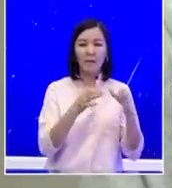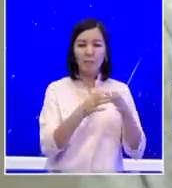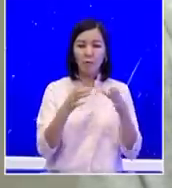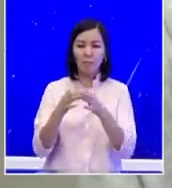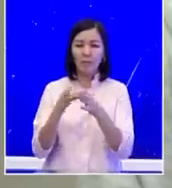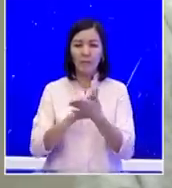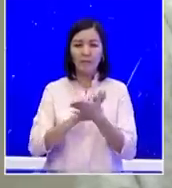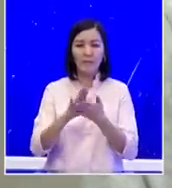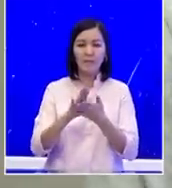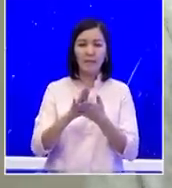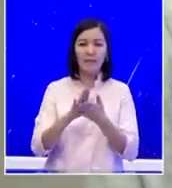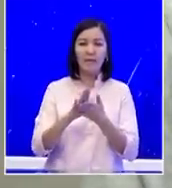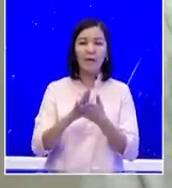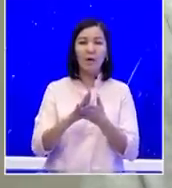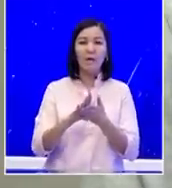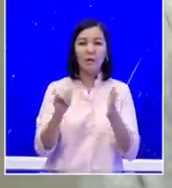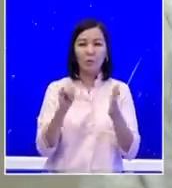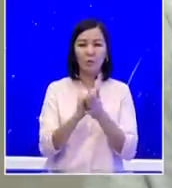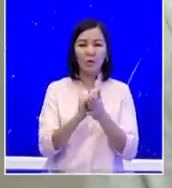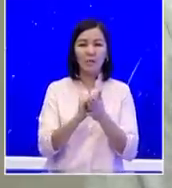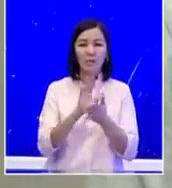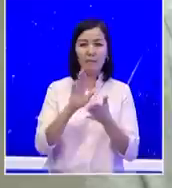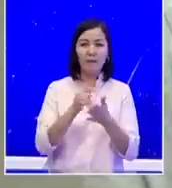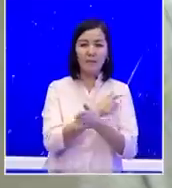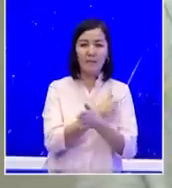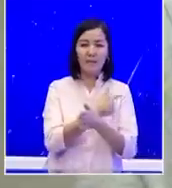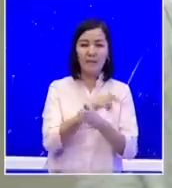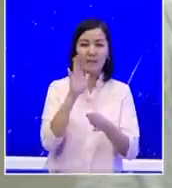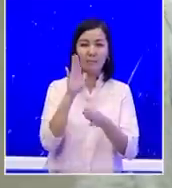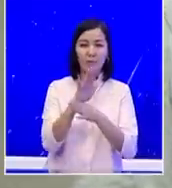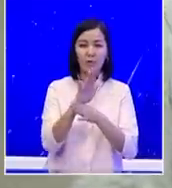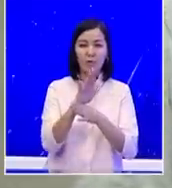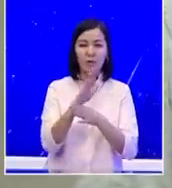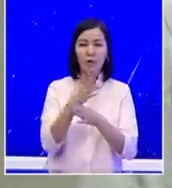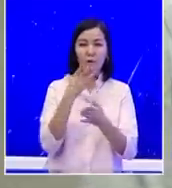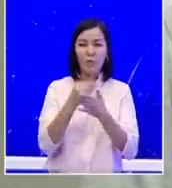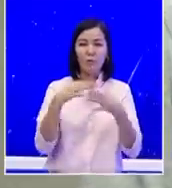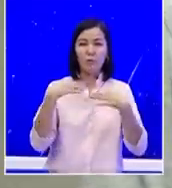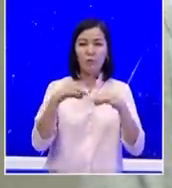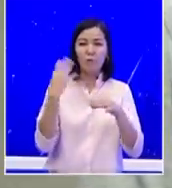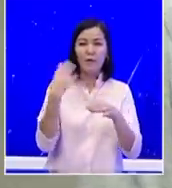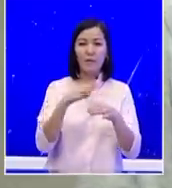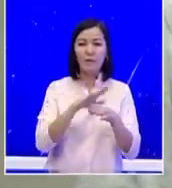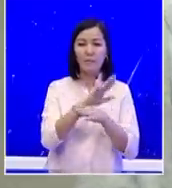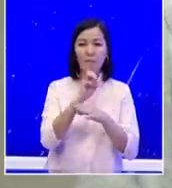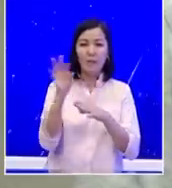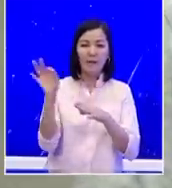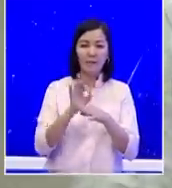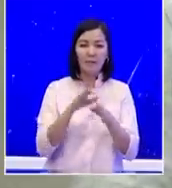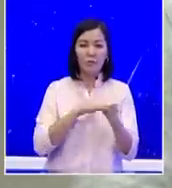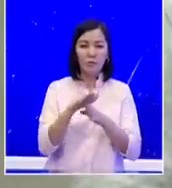санитарлық тазартқыштар орнатылған. Біз адамдарды бас санитарлық дәрігердің бұйрығына сәйкес өз көлігімізбен 40%-ға толтырып қана тасимыз.